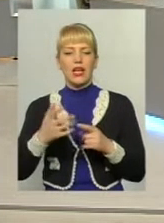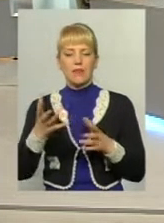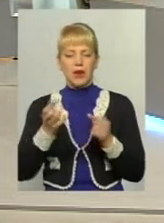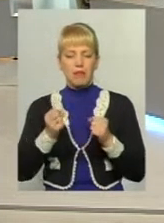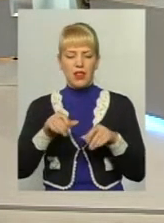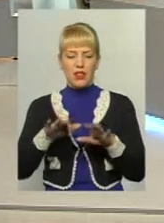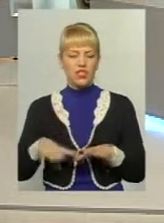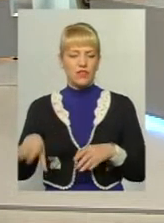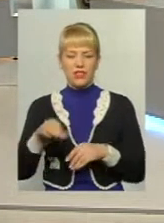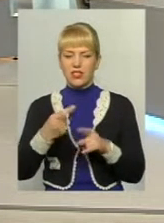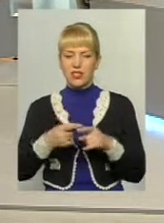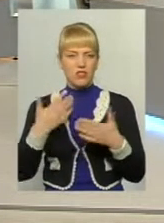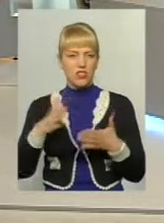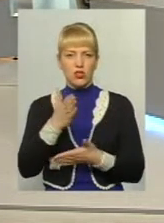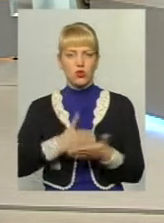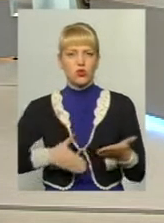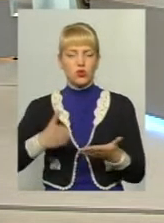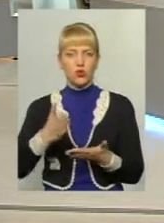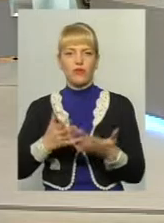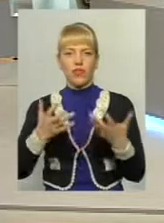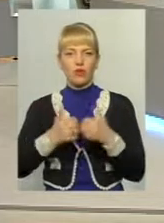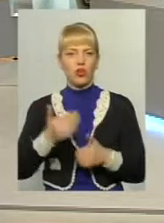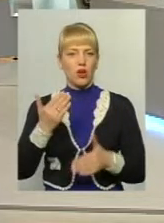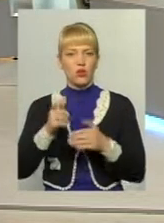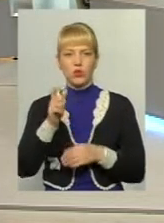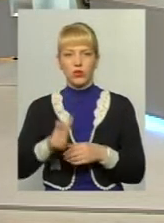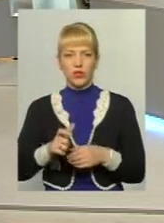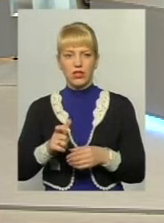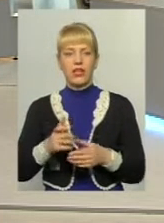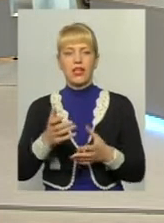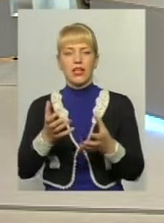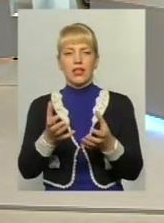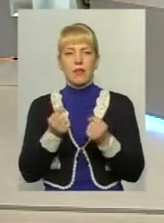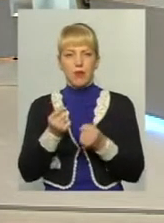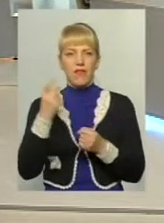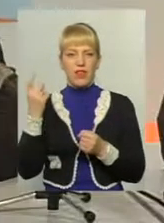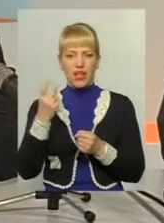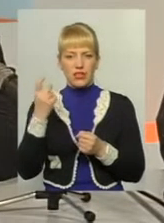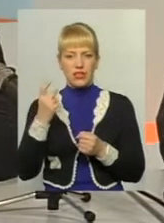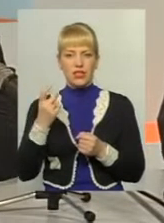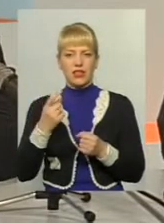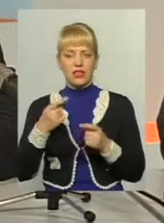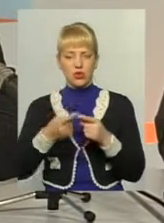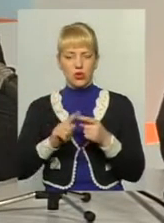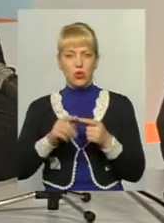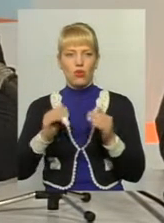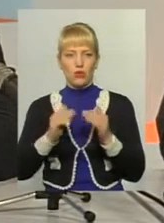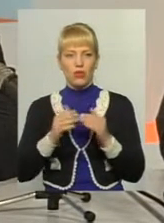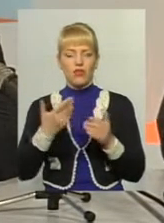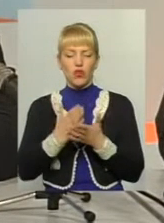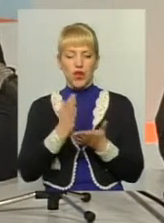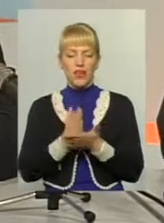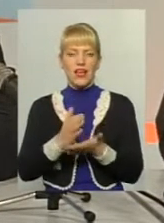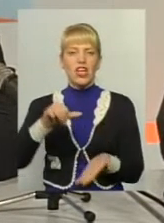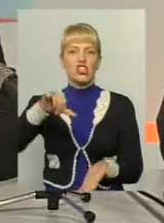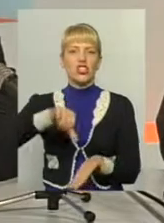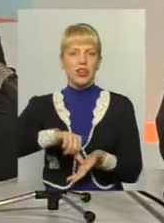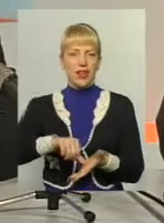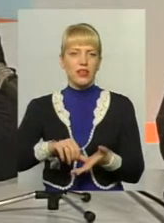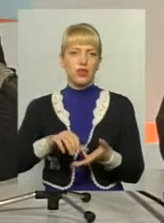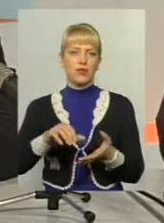члени, зараз немає членів. Тобто були люди, які являлися членами ОСББ, відповідно, вони участвували в зборах і